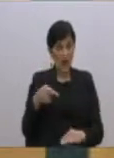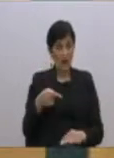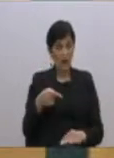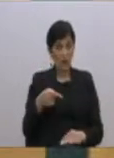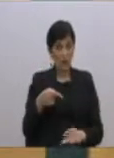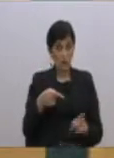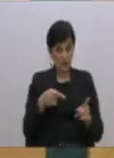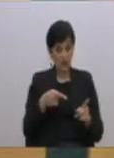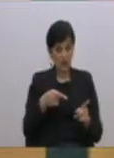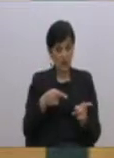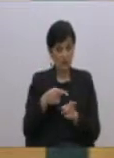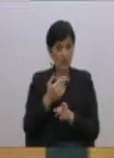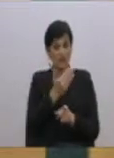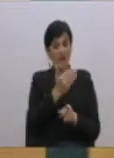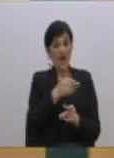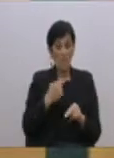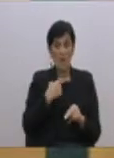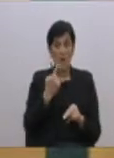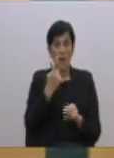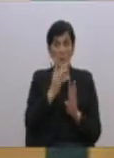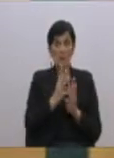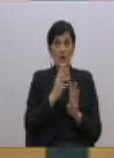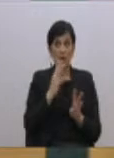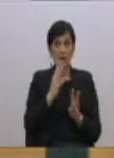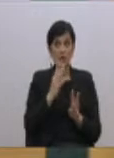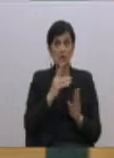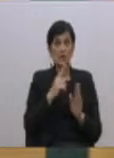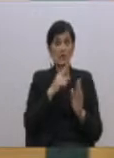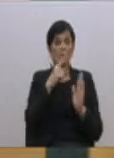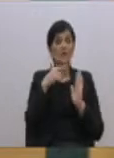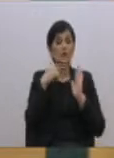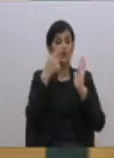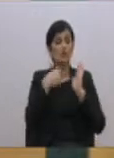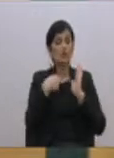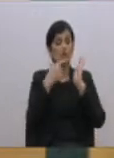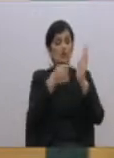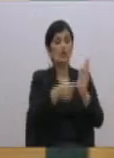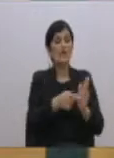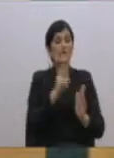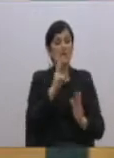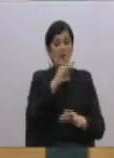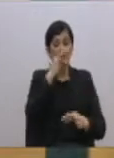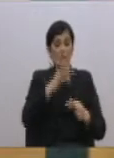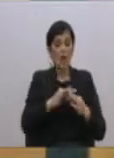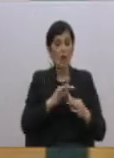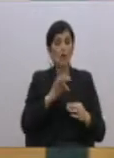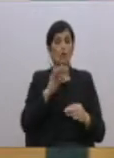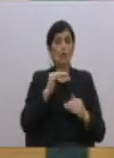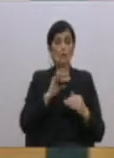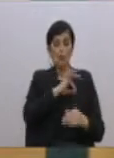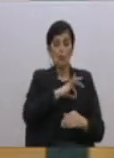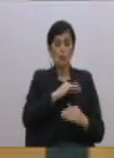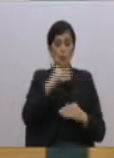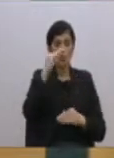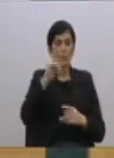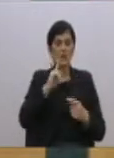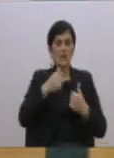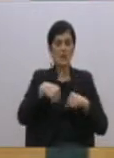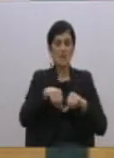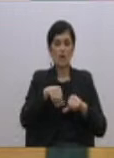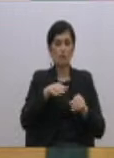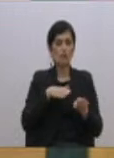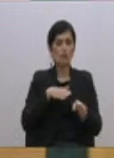Აქეთ მიგხავთ ხო ეს თქვენი შეკითხვა, თუმცა ვნებთ შეკითხვას ვისი პასუხისგებლობაა, როდესაც იუსტიციის უმაღლეს საბჭოში სრულად ვერ